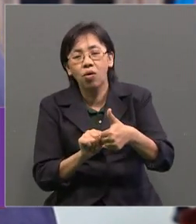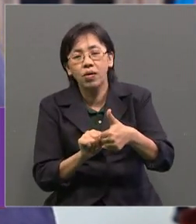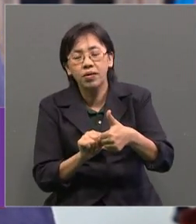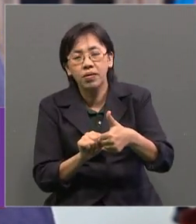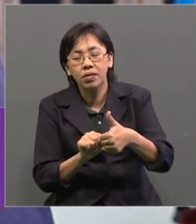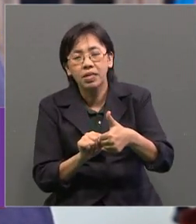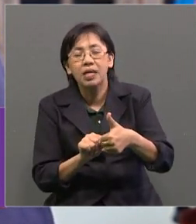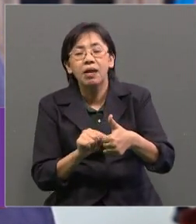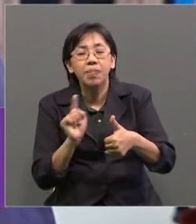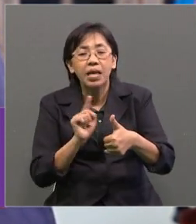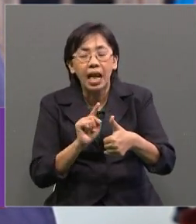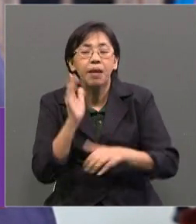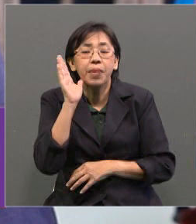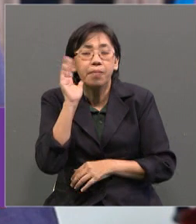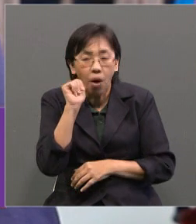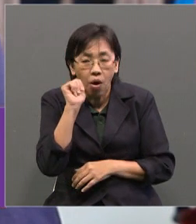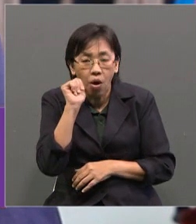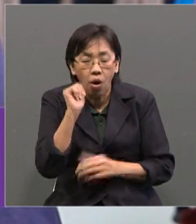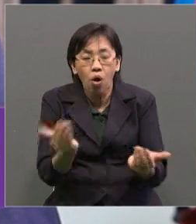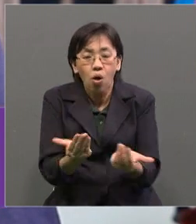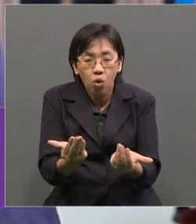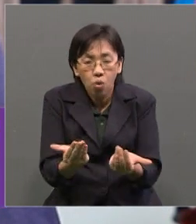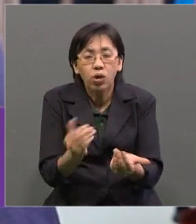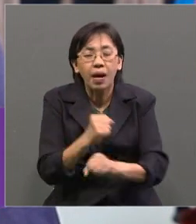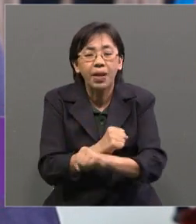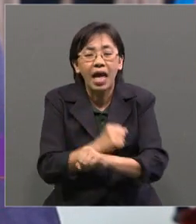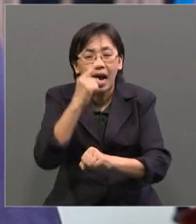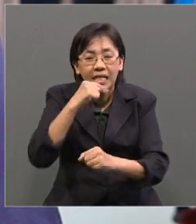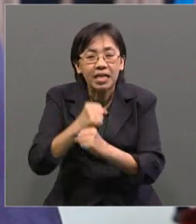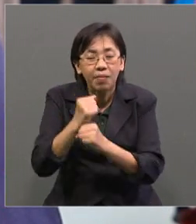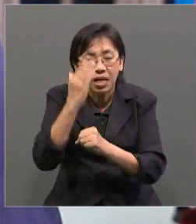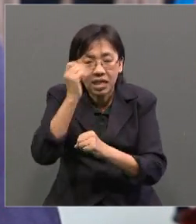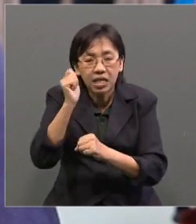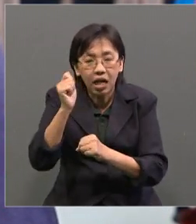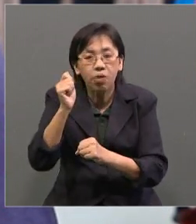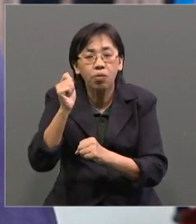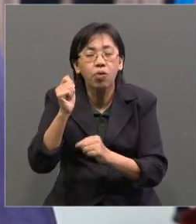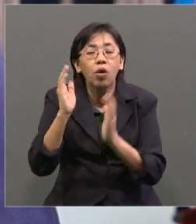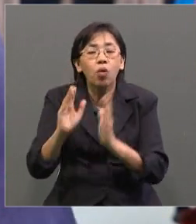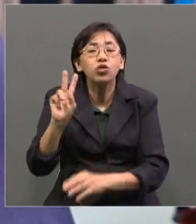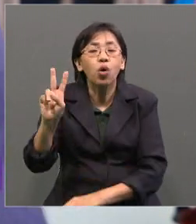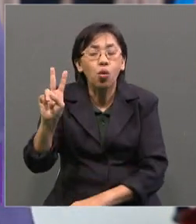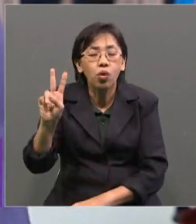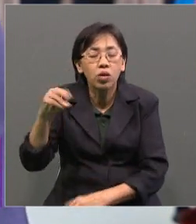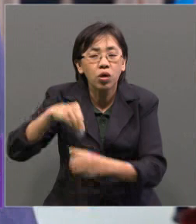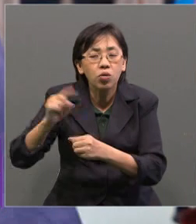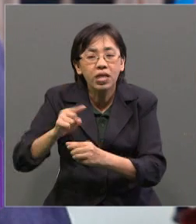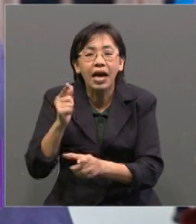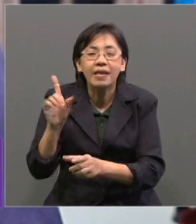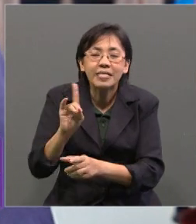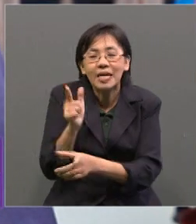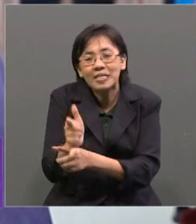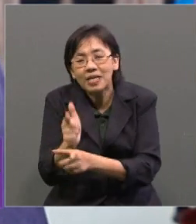กุสรำนะคะเป็นคุณพ่อของแรงงานไทย2คนลูก2คนเนี่ยไปทำงานอยู่ในฟาร์มสัตว์เลี้ยงนะ